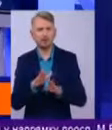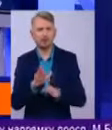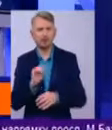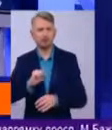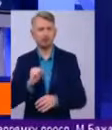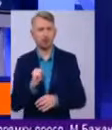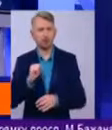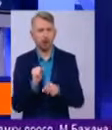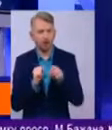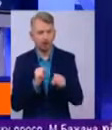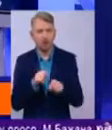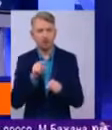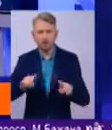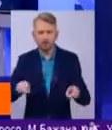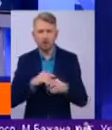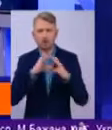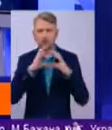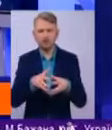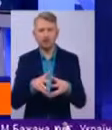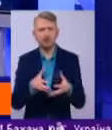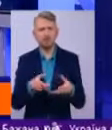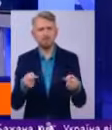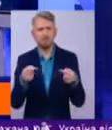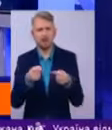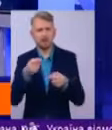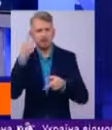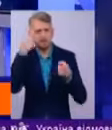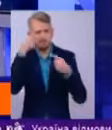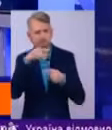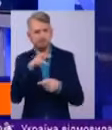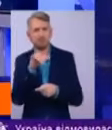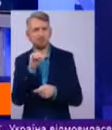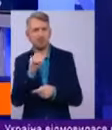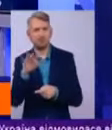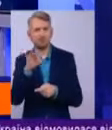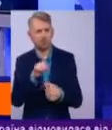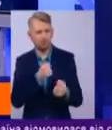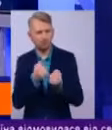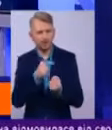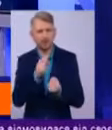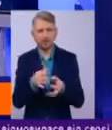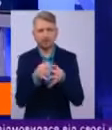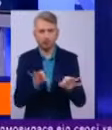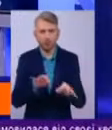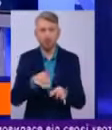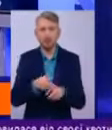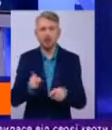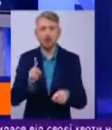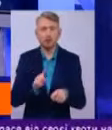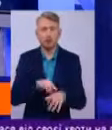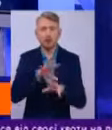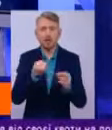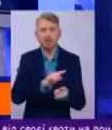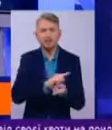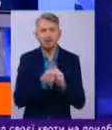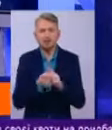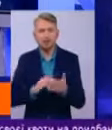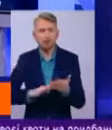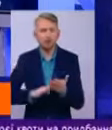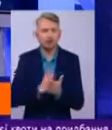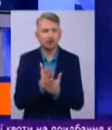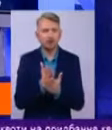Шотландії, він створив в світі просто певний міф про борця за свободу. Після цього взагалі змінилося навіть